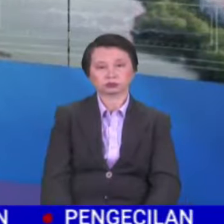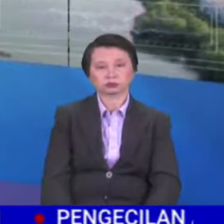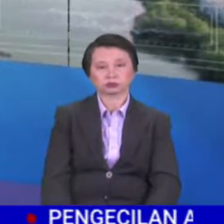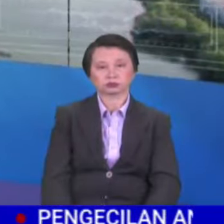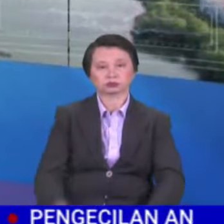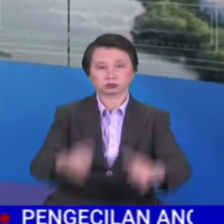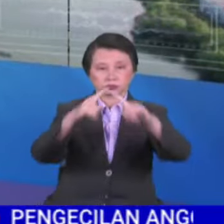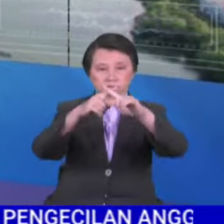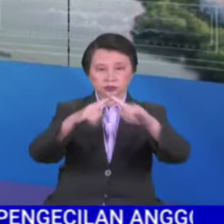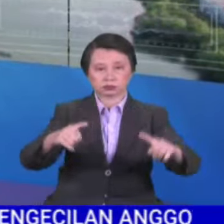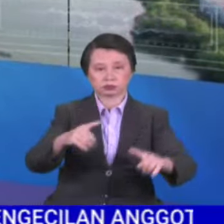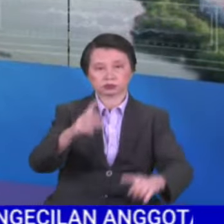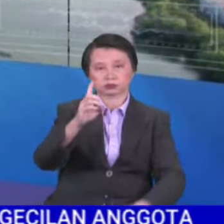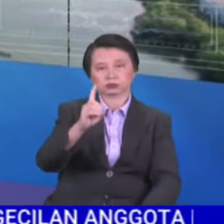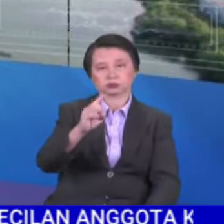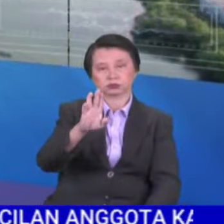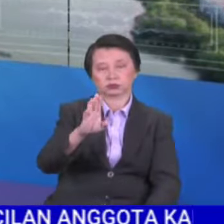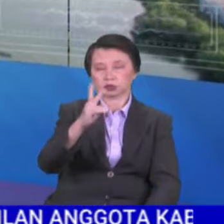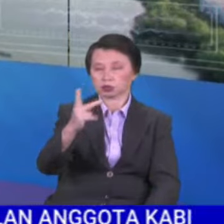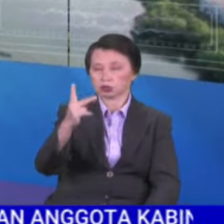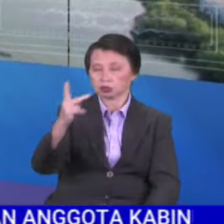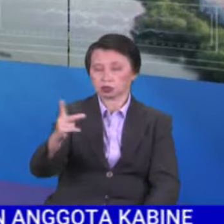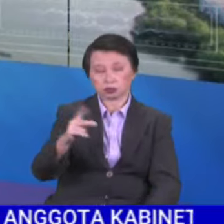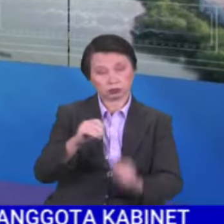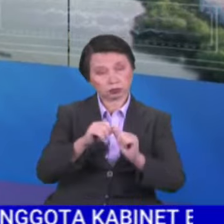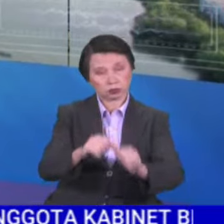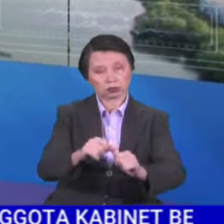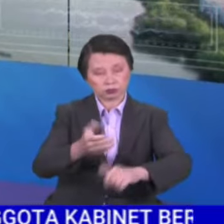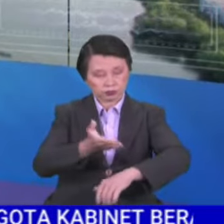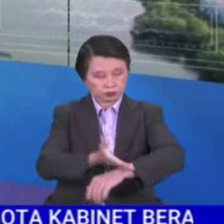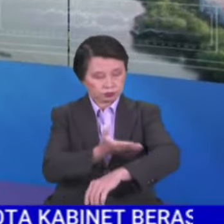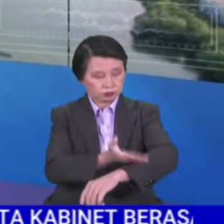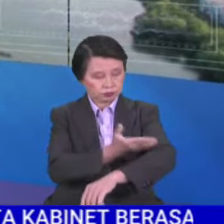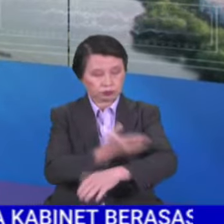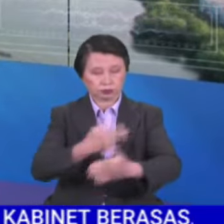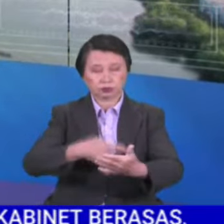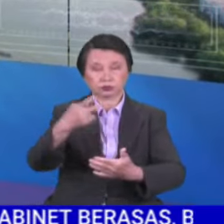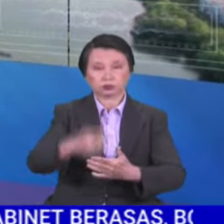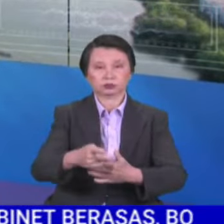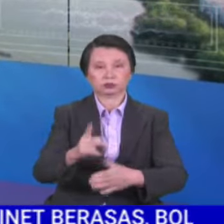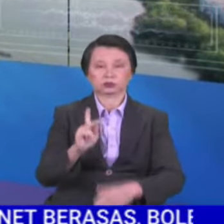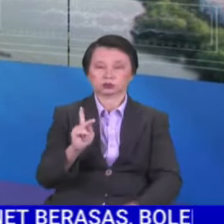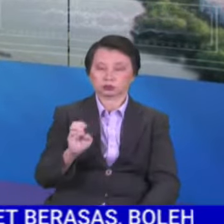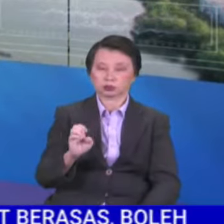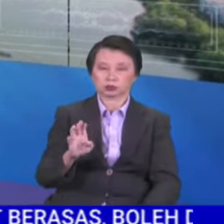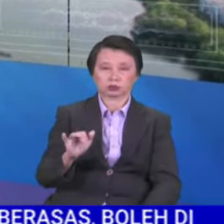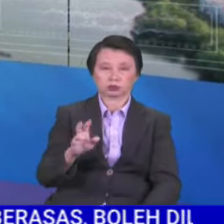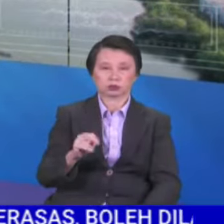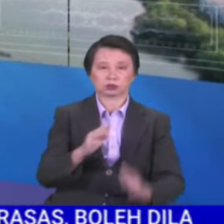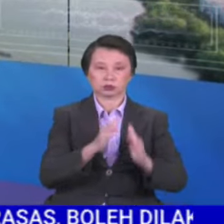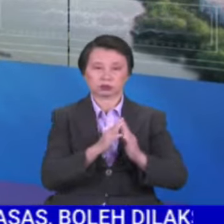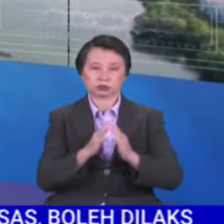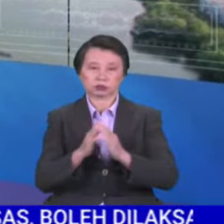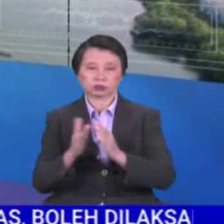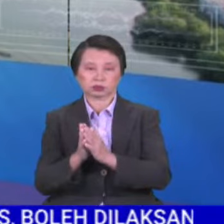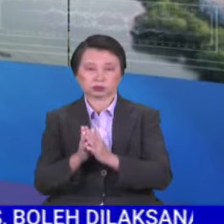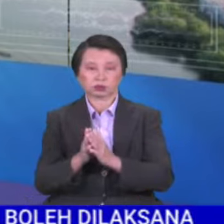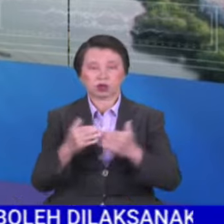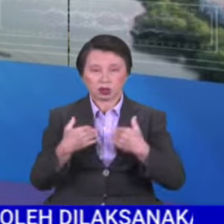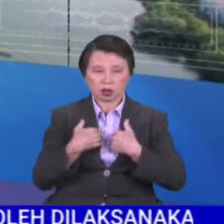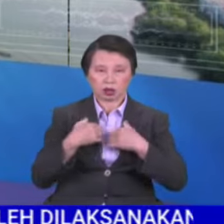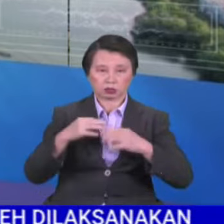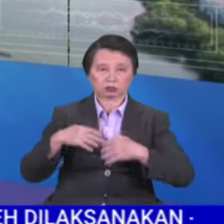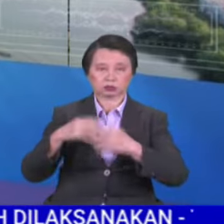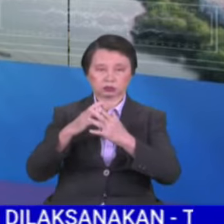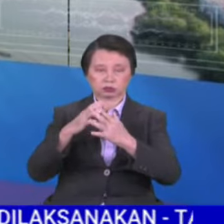Dewan Bandaraya Kota Kinabalu DBKK akan terus memperkasa program Kebun Komuniti Bandaraya Kota Kinabalu yang mula